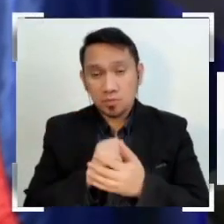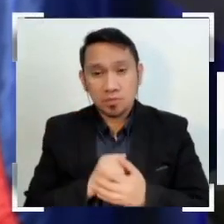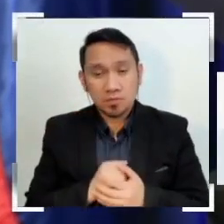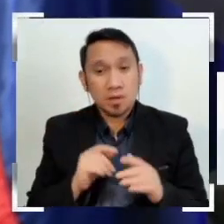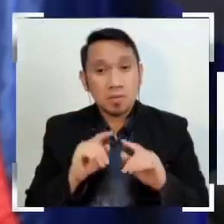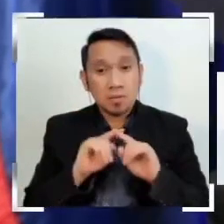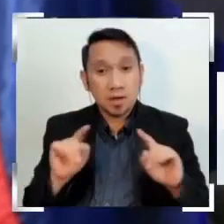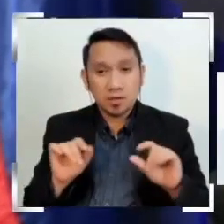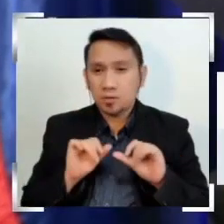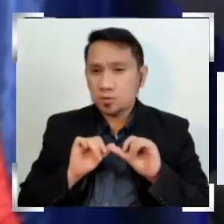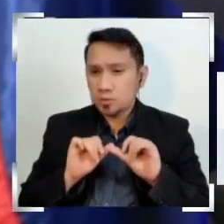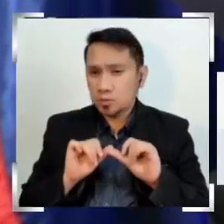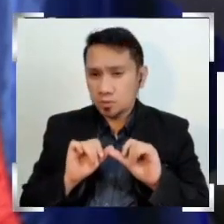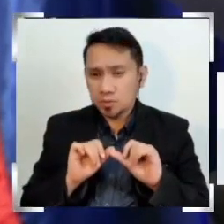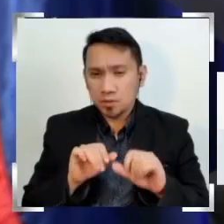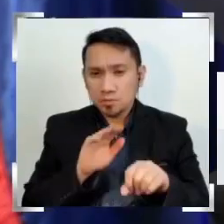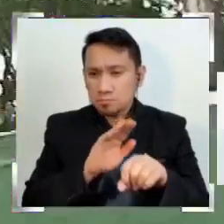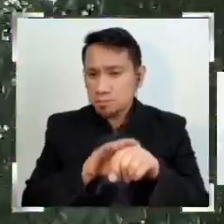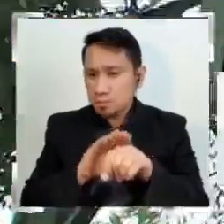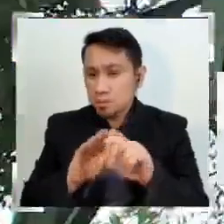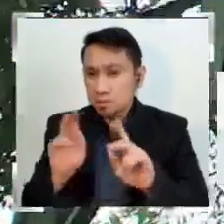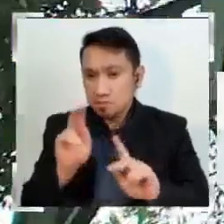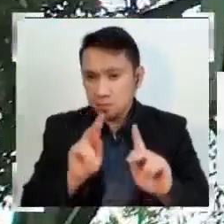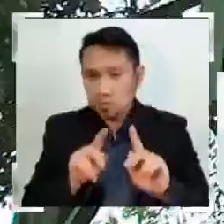na pinag-iingat ng DOH ang publiko.